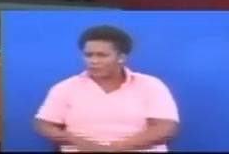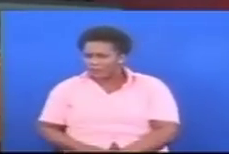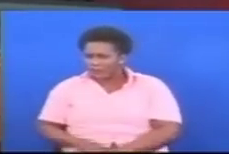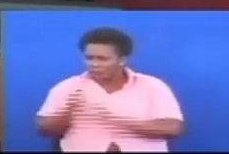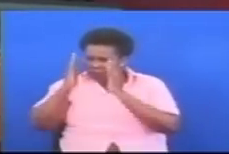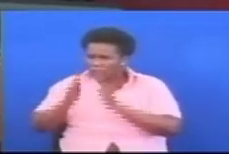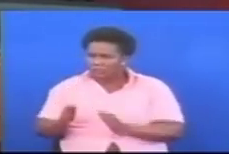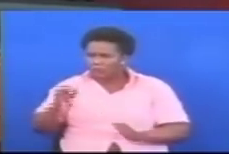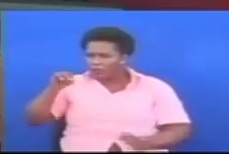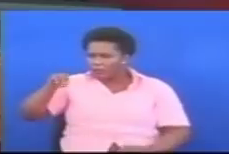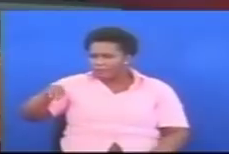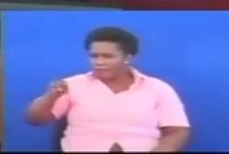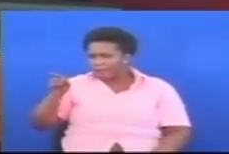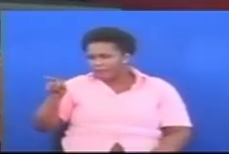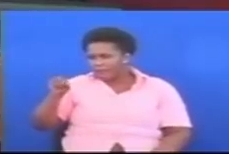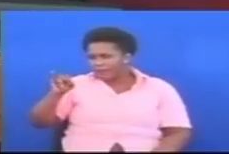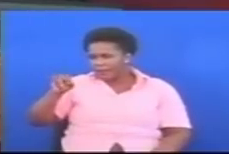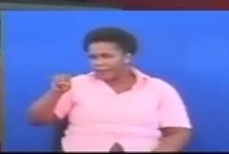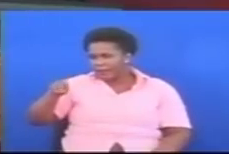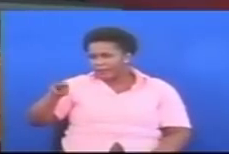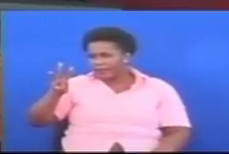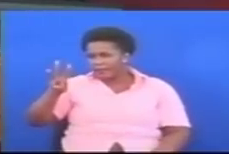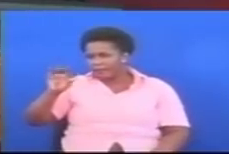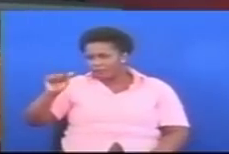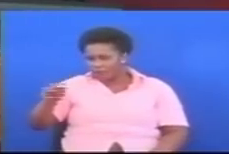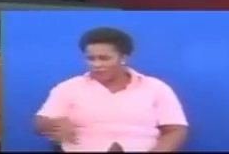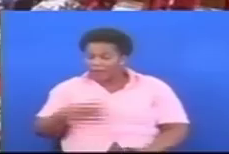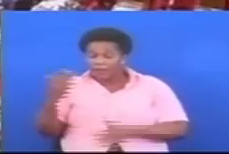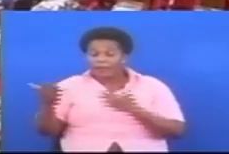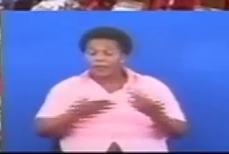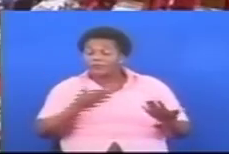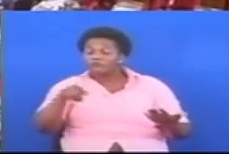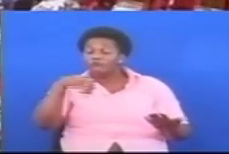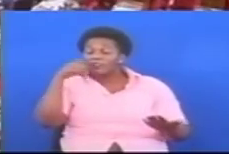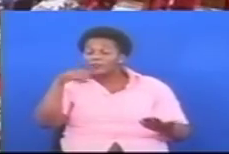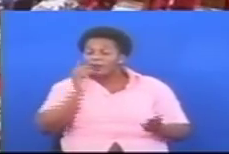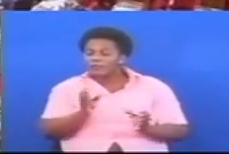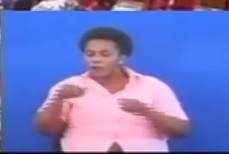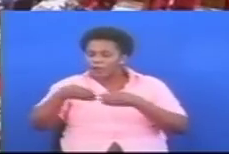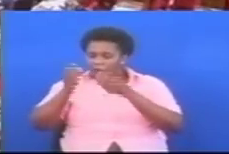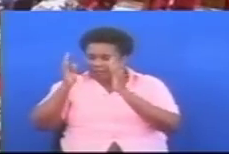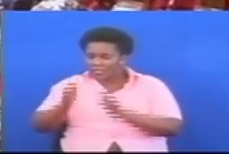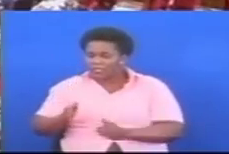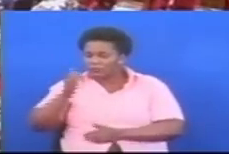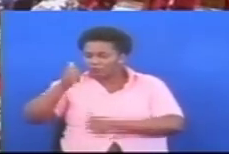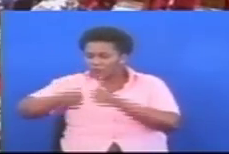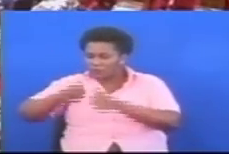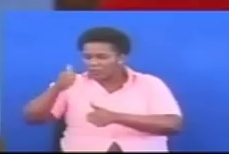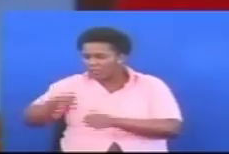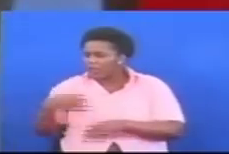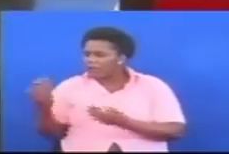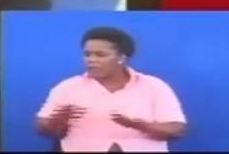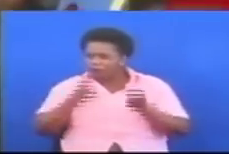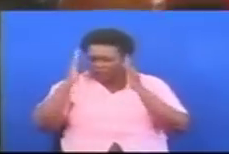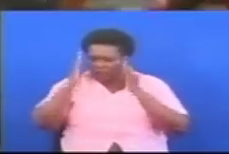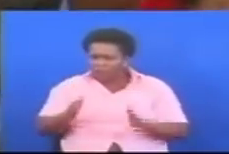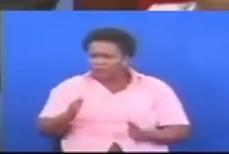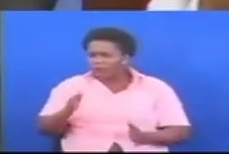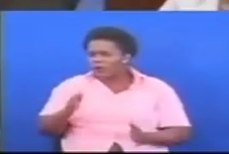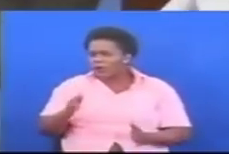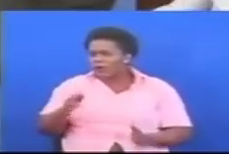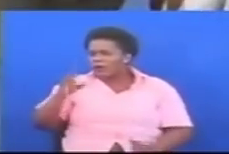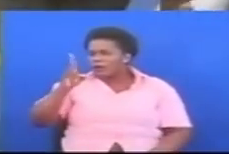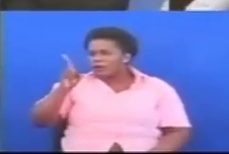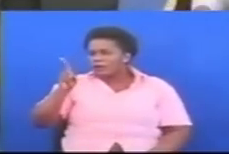na msemaji wa kambi rasmi ya upinzani. Tunamkaribisha Mheshimiwa Devuta Minja